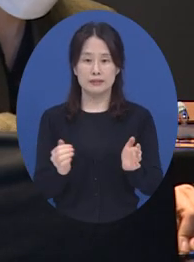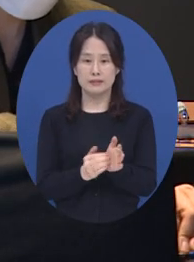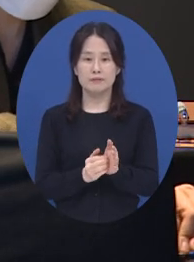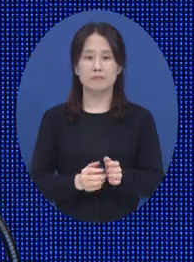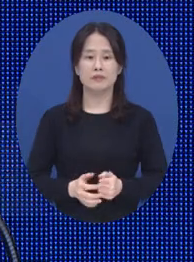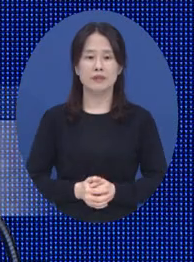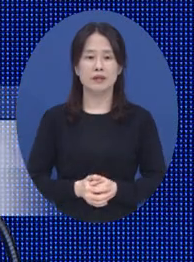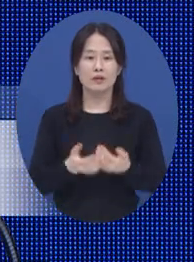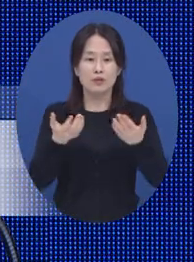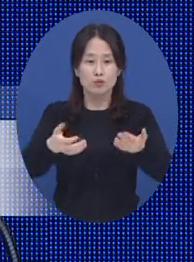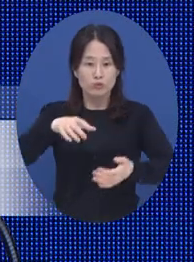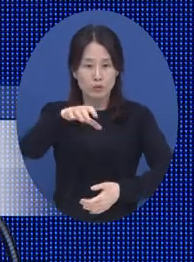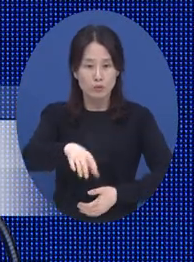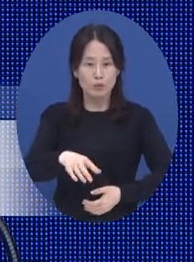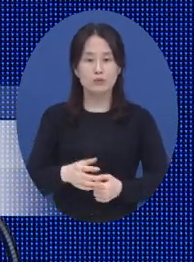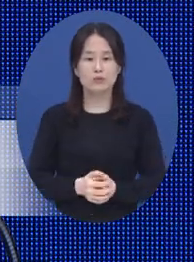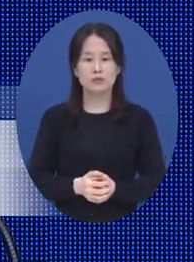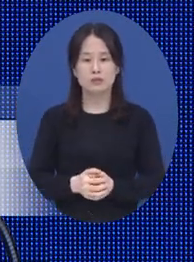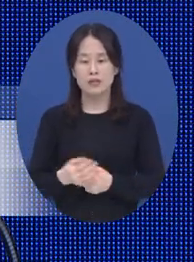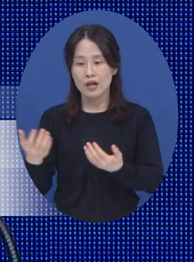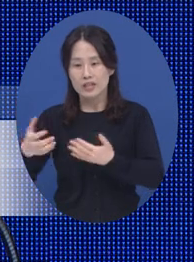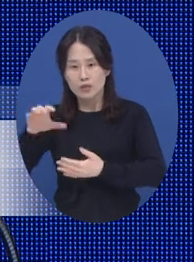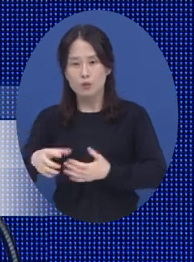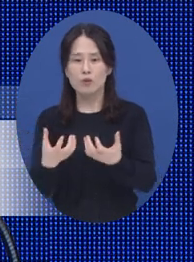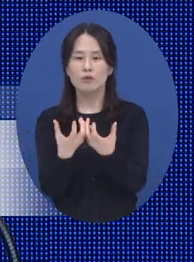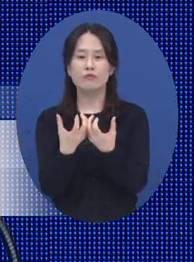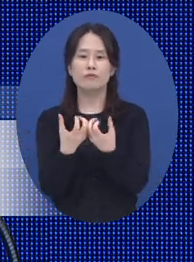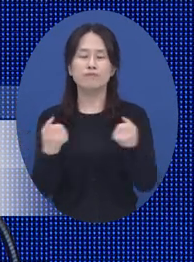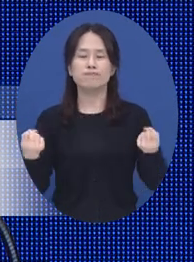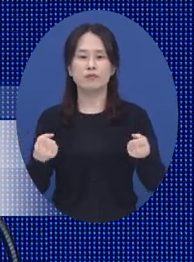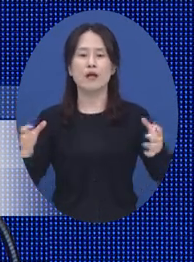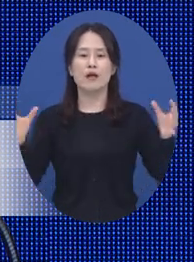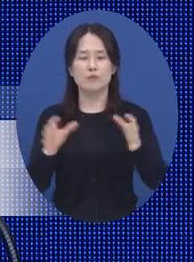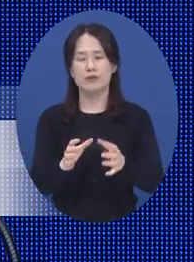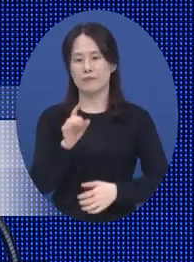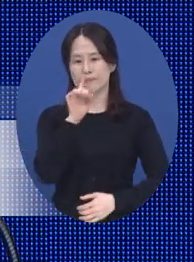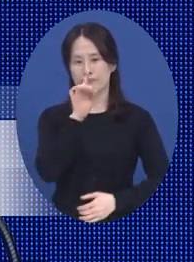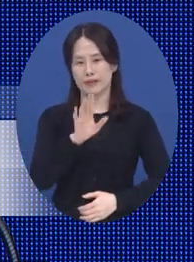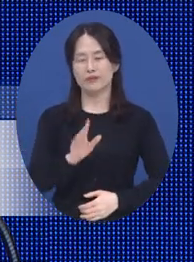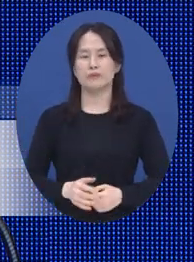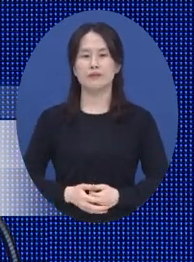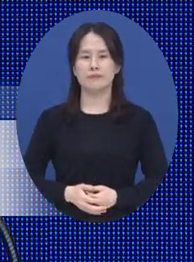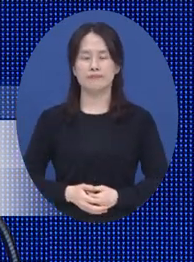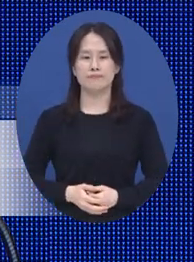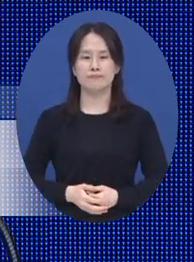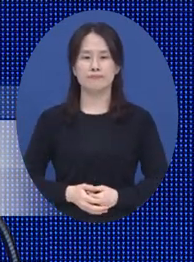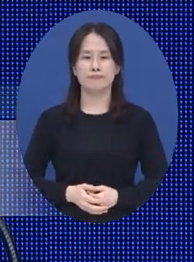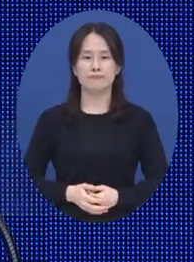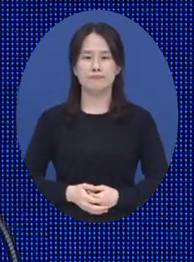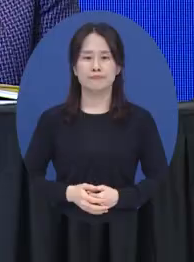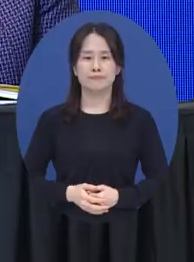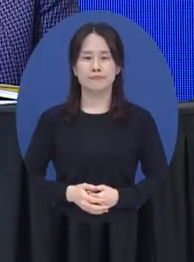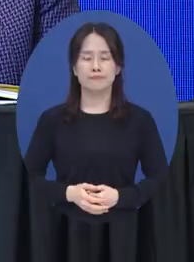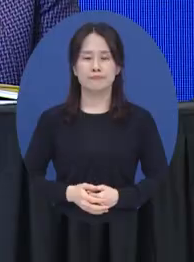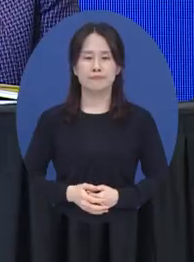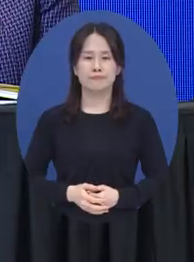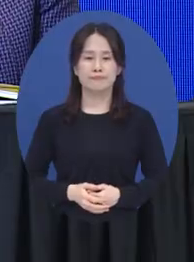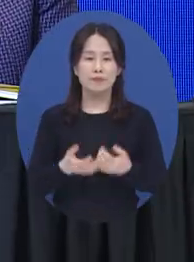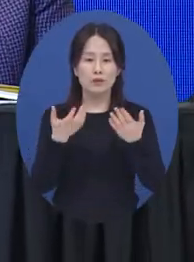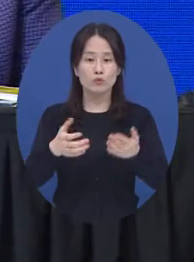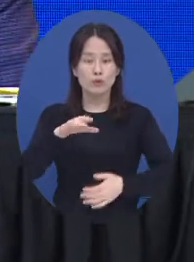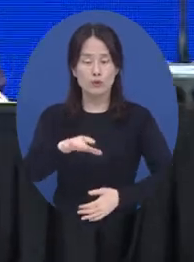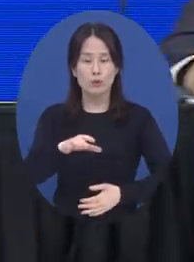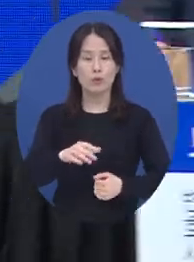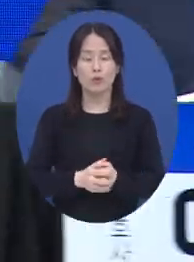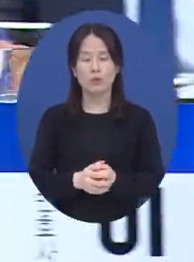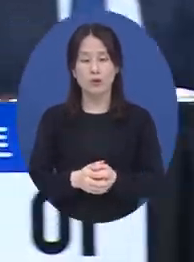나왔습니다. 휴게시설은 관리 공간과 절대적으로 같이 있어서는 안 되고 분리되어야만 한다. 또